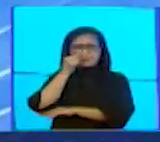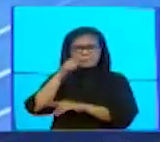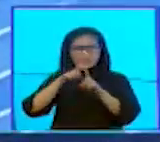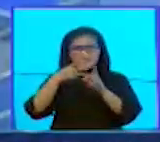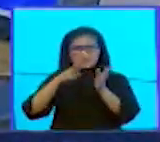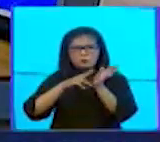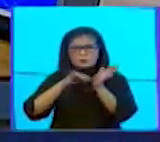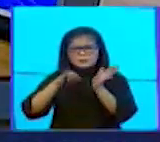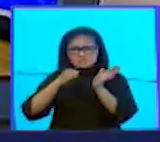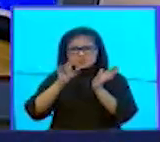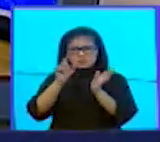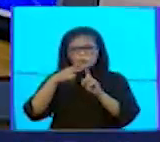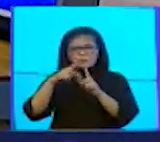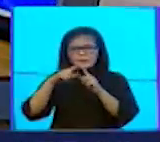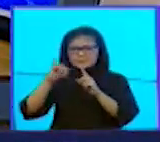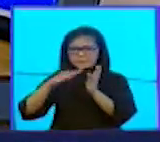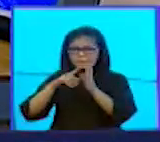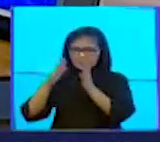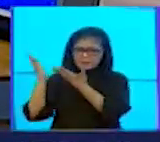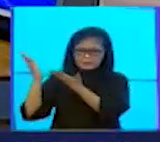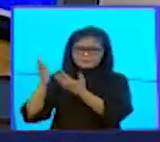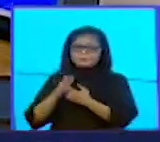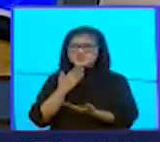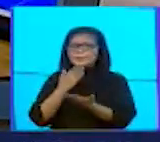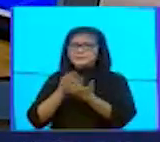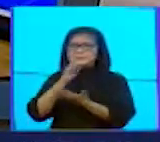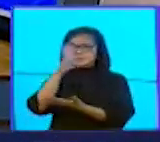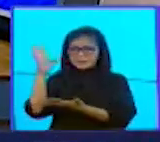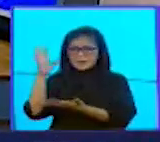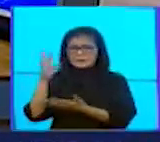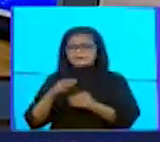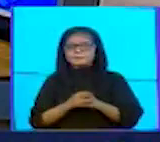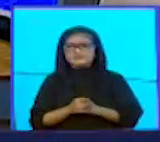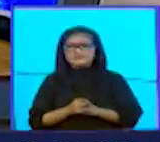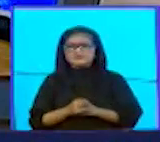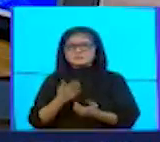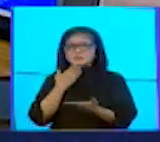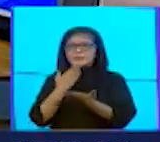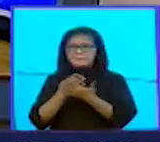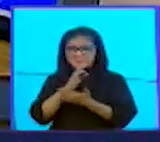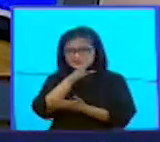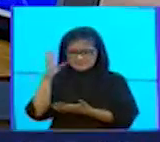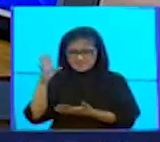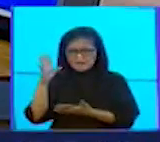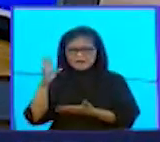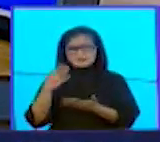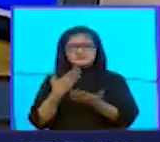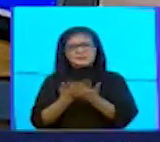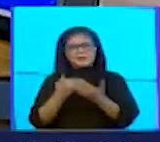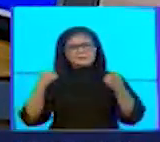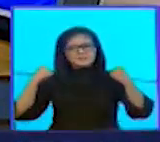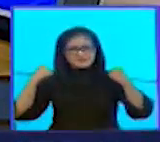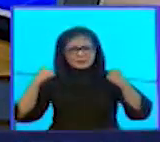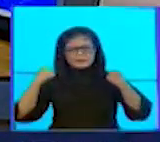Fatima Selamat siang pak Kapolres Hai selamat siang Mas baik Salam sehat selalu langsung saja dari